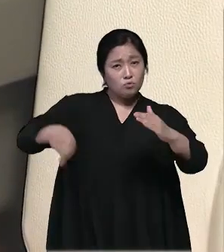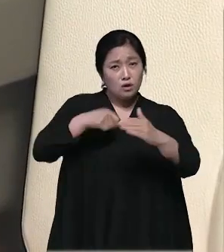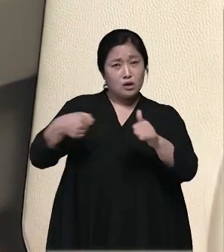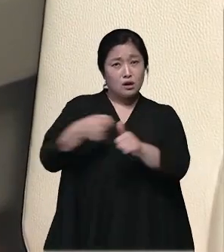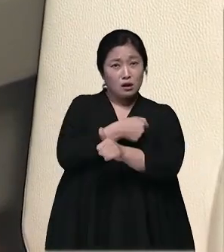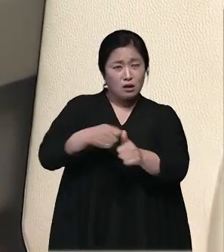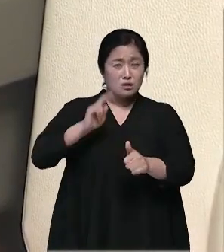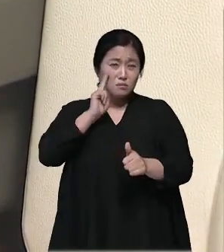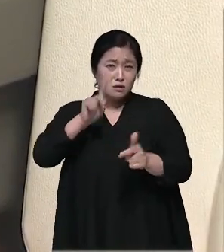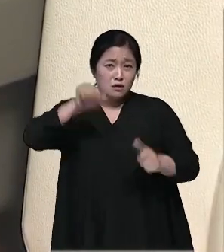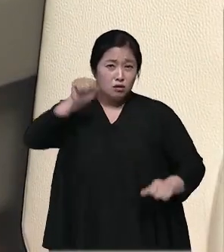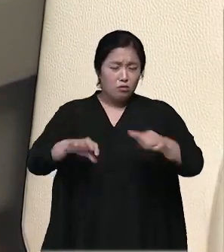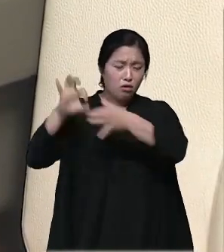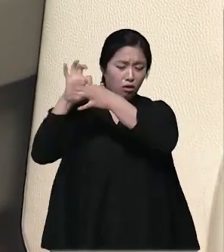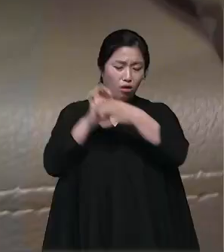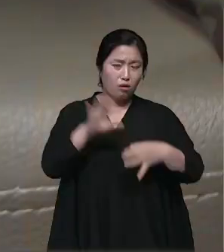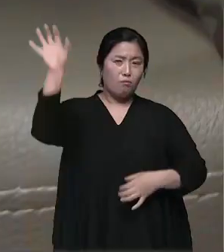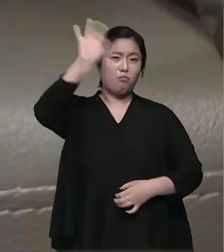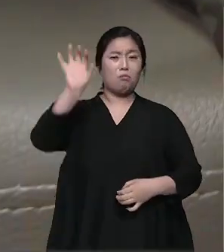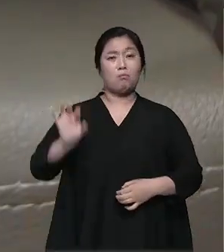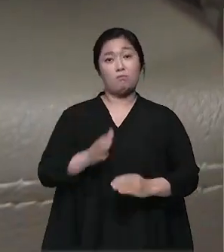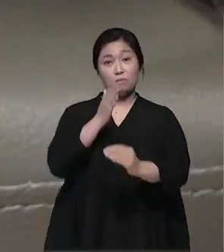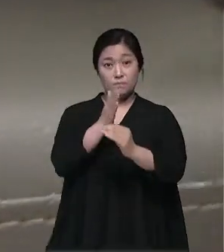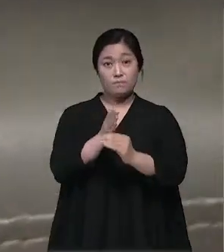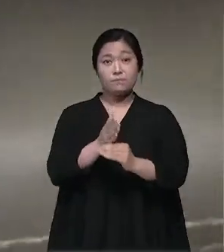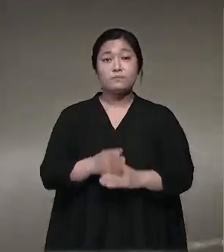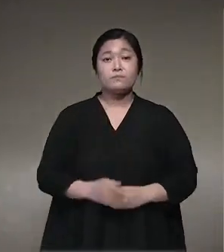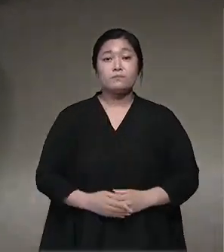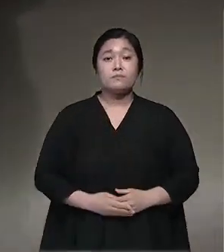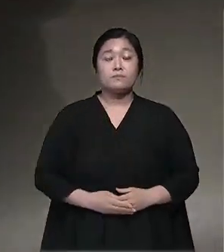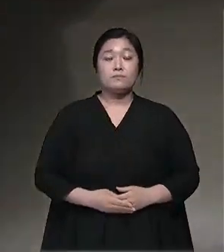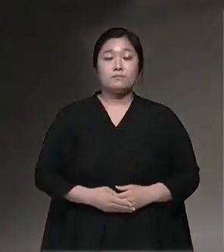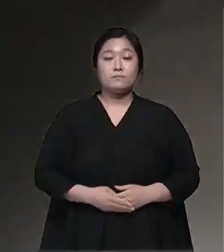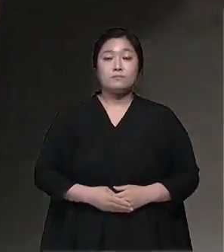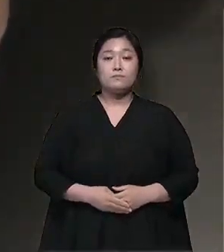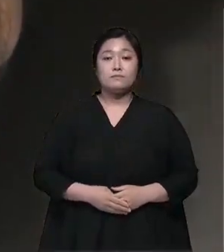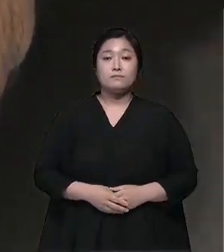가혹행위는 여전히 계속되고 있습니다. KBC 이상환입니다.